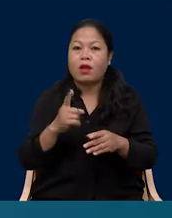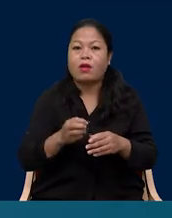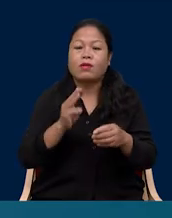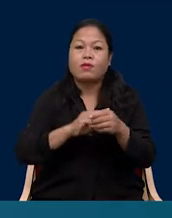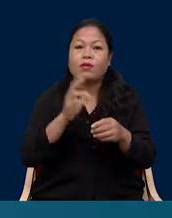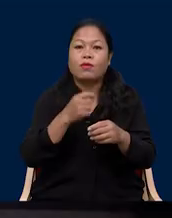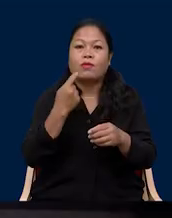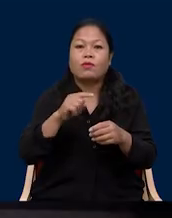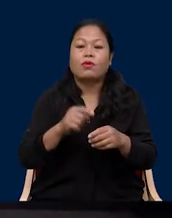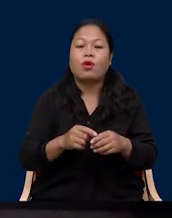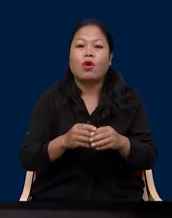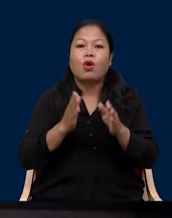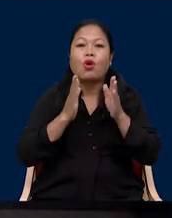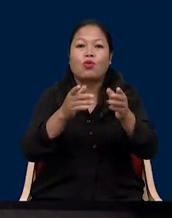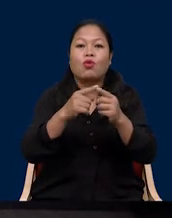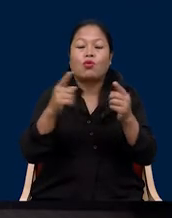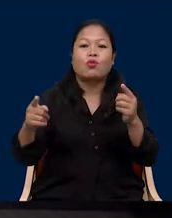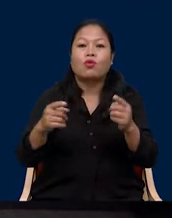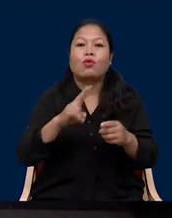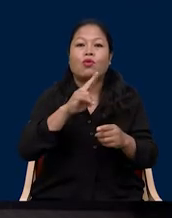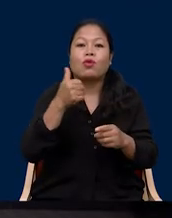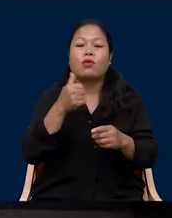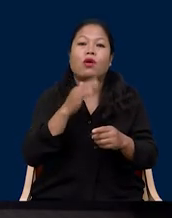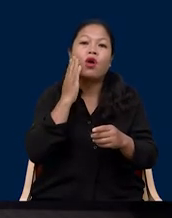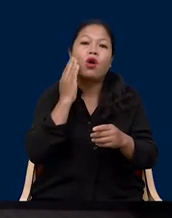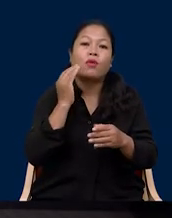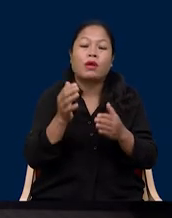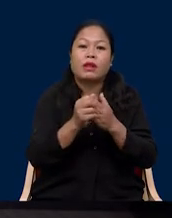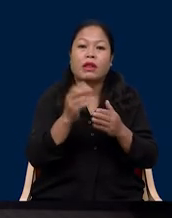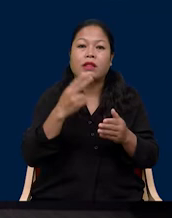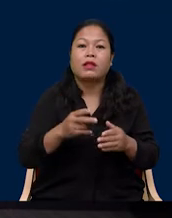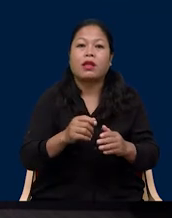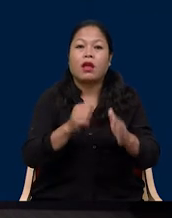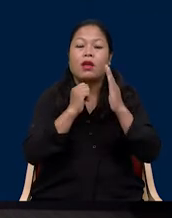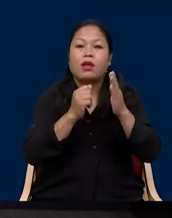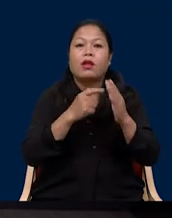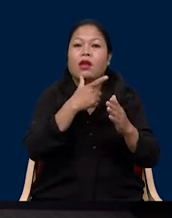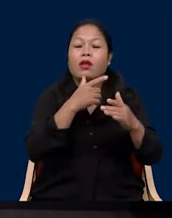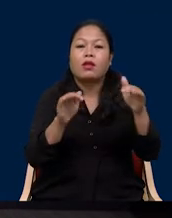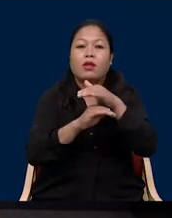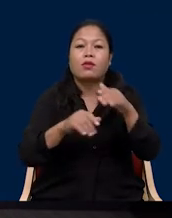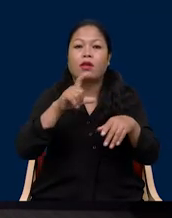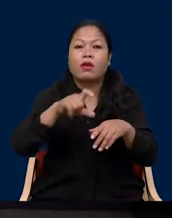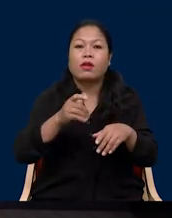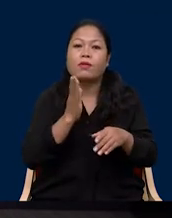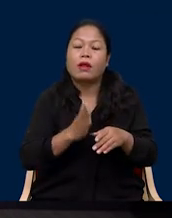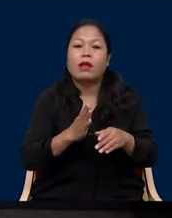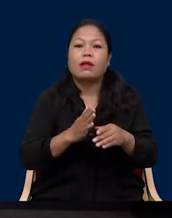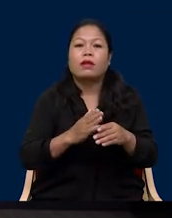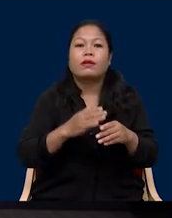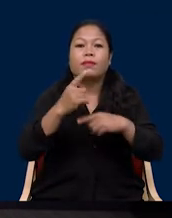रूपमा लिएको छ। रोड टू कप 26 जलवायु नेतृत्वमा महिला अभियानको रूपमा ब्रिटिस काउन्सिल